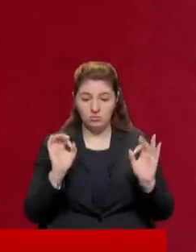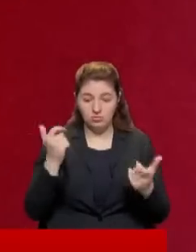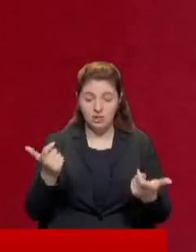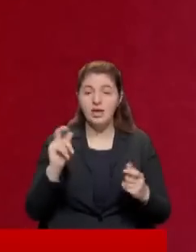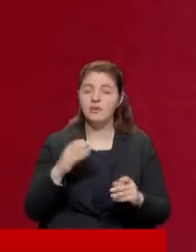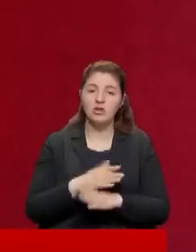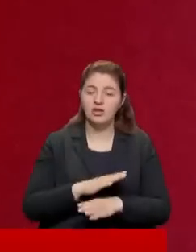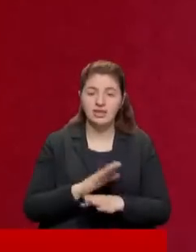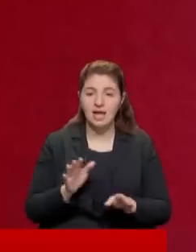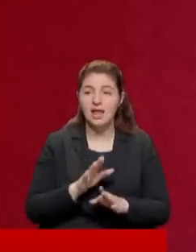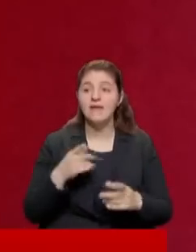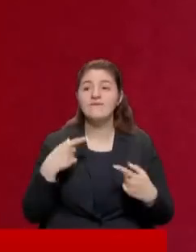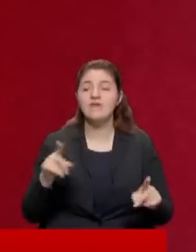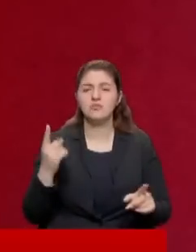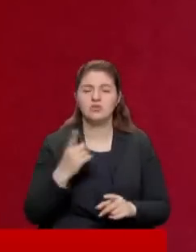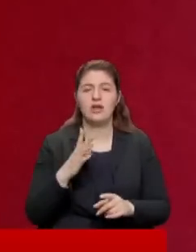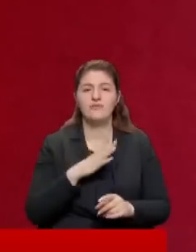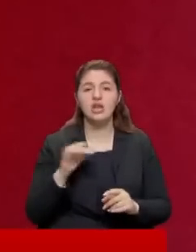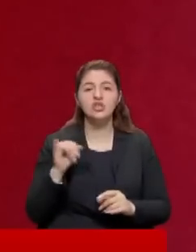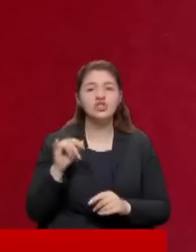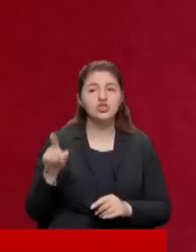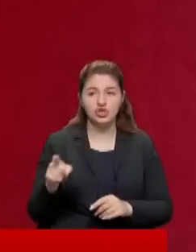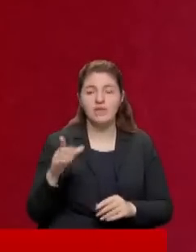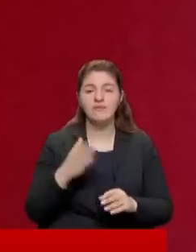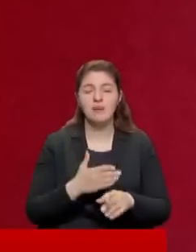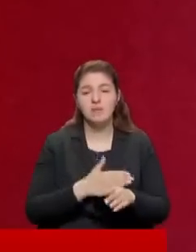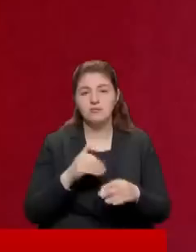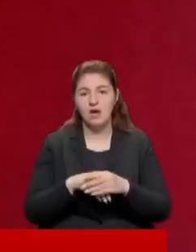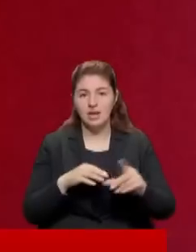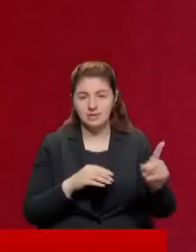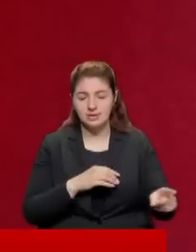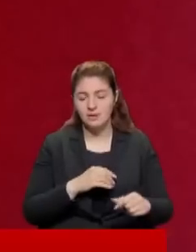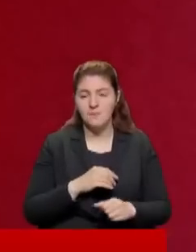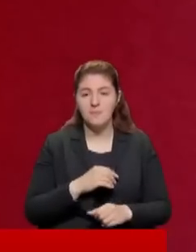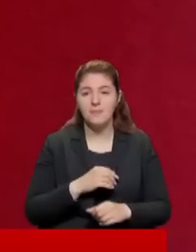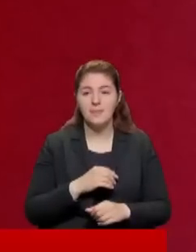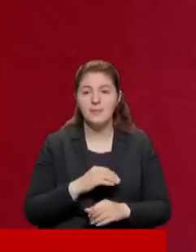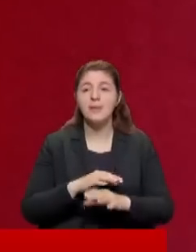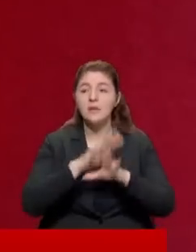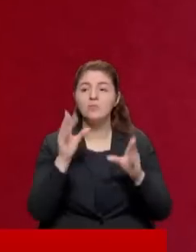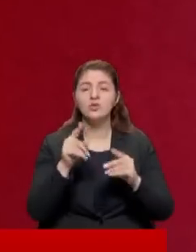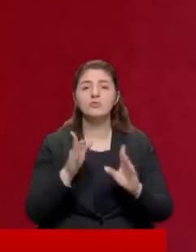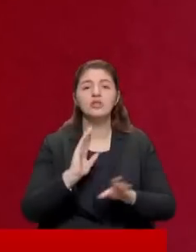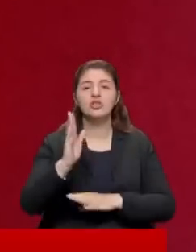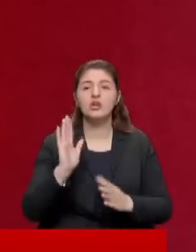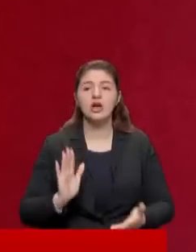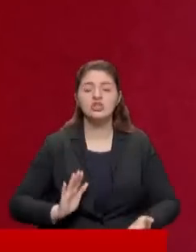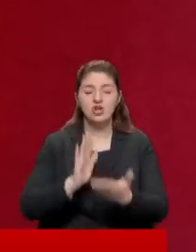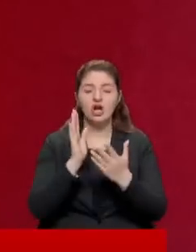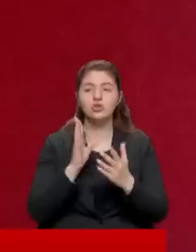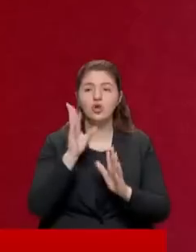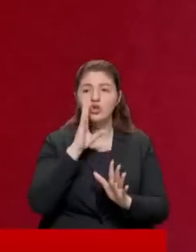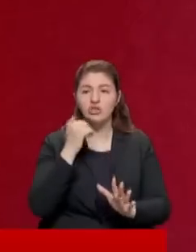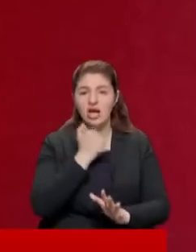doğru değil. Farklı şeyler var. Muharrem İnce ve Memleket Partisi bütün bu gidişata karşı son